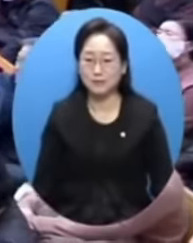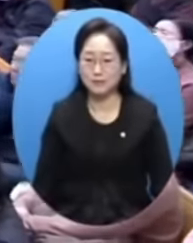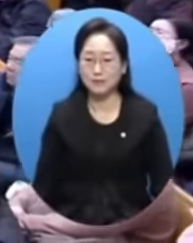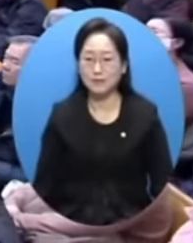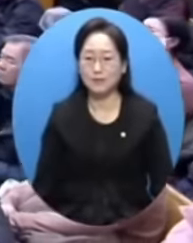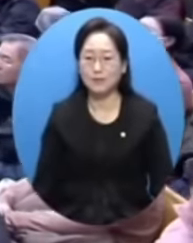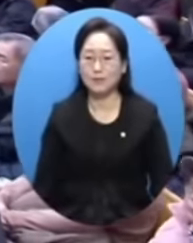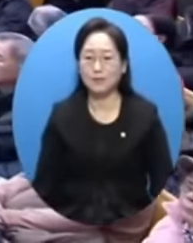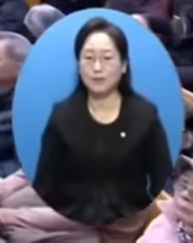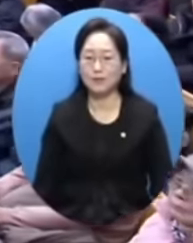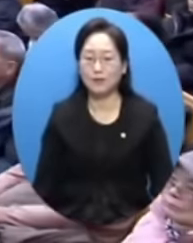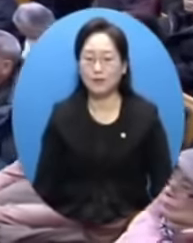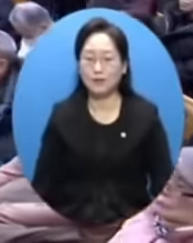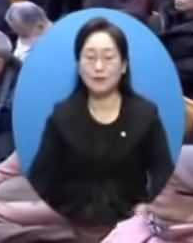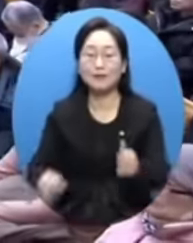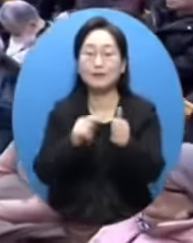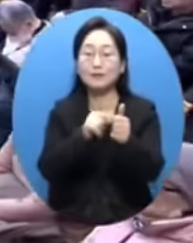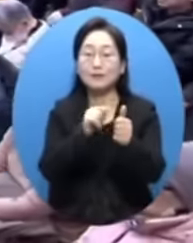그래서